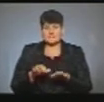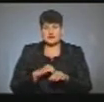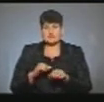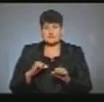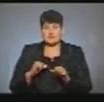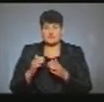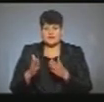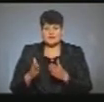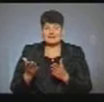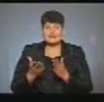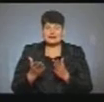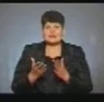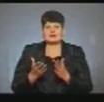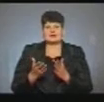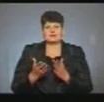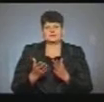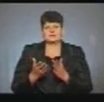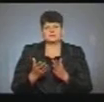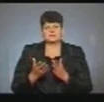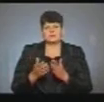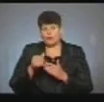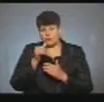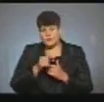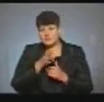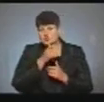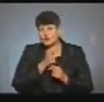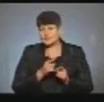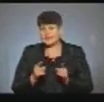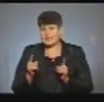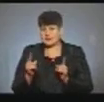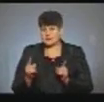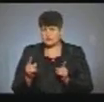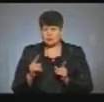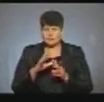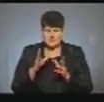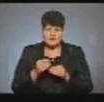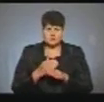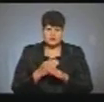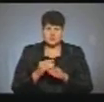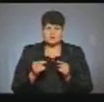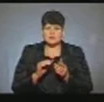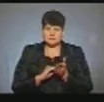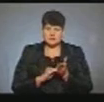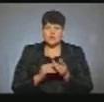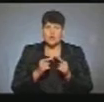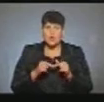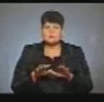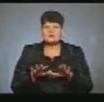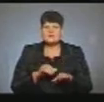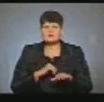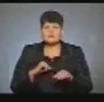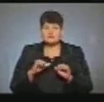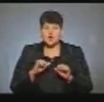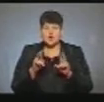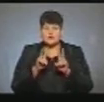самоврядування, який в межах місячного терміну, тому що в загальній частині порядку вказується, що орган місцевого самоврядування